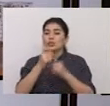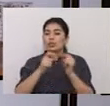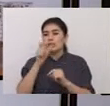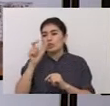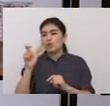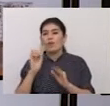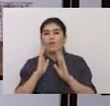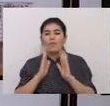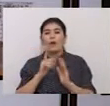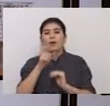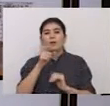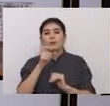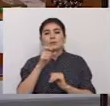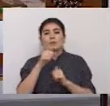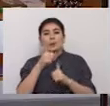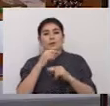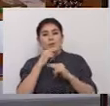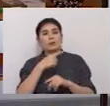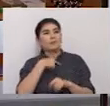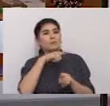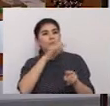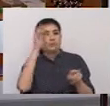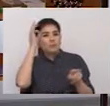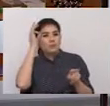insondan faqat yaxshilik qoladi.